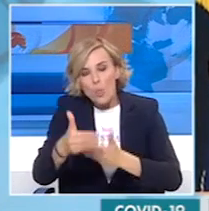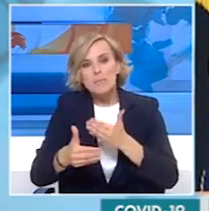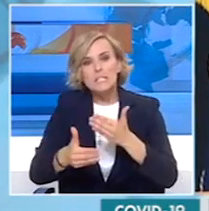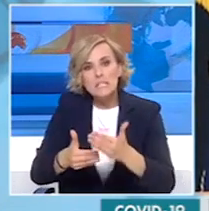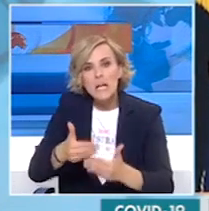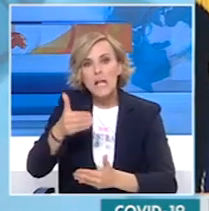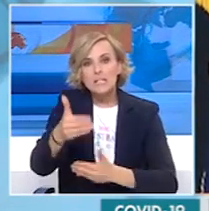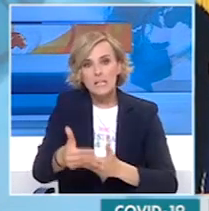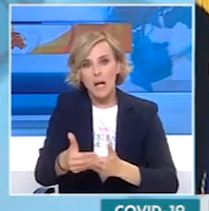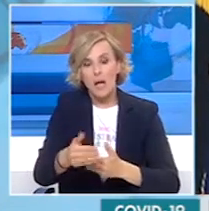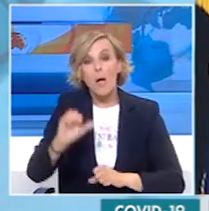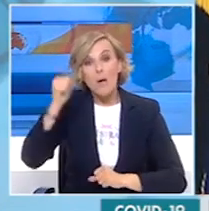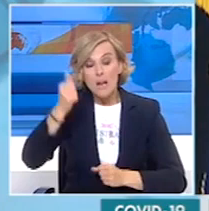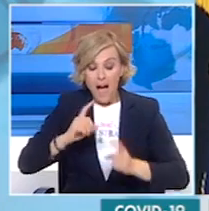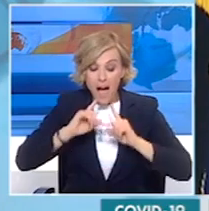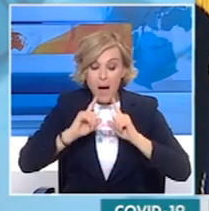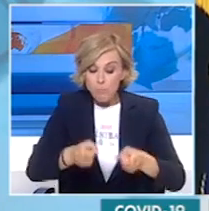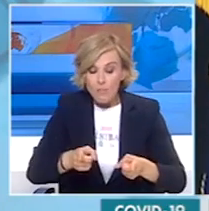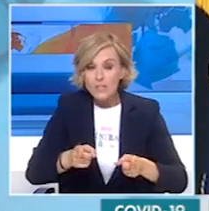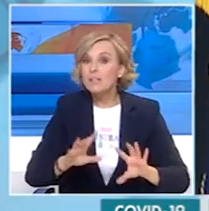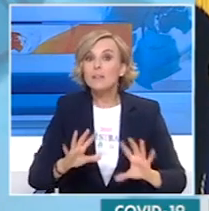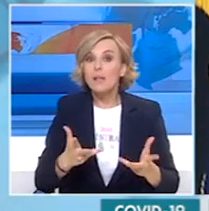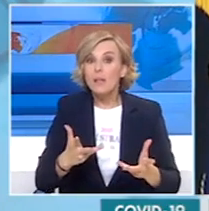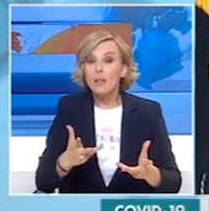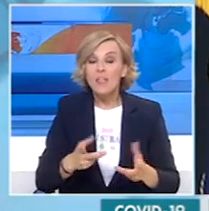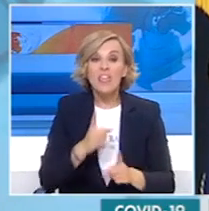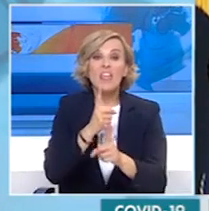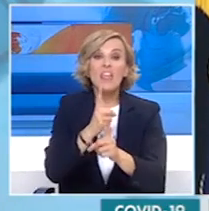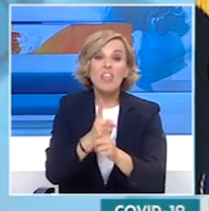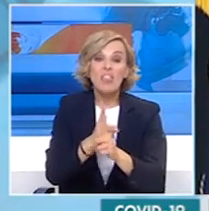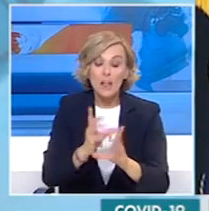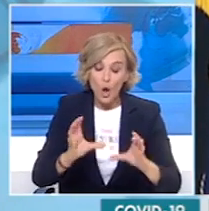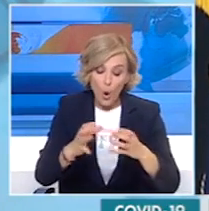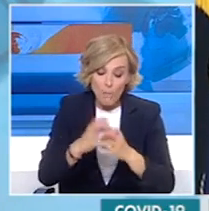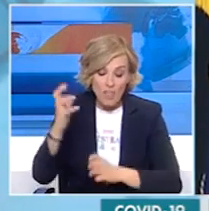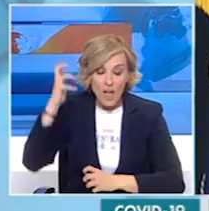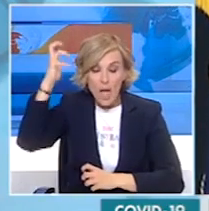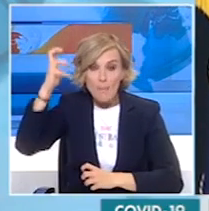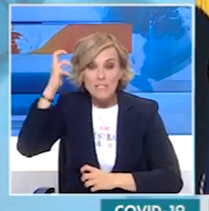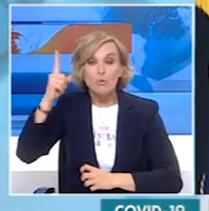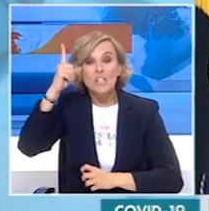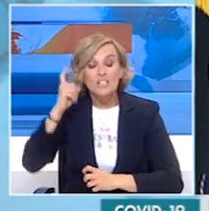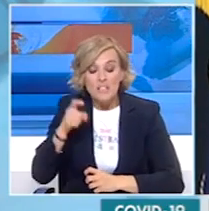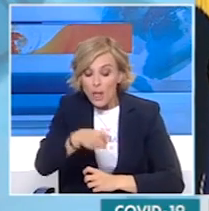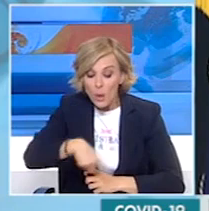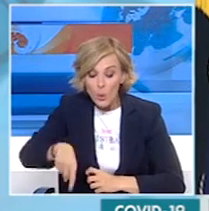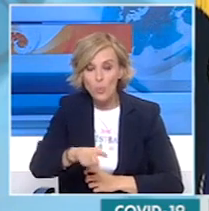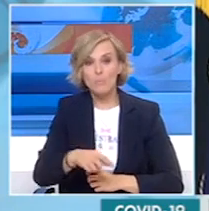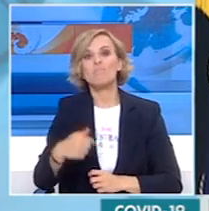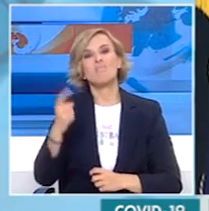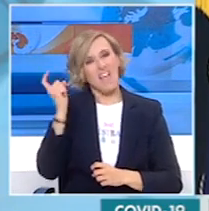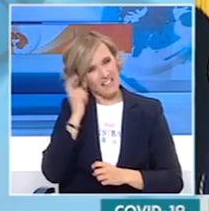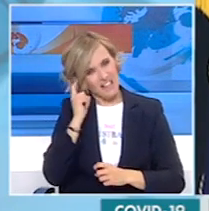στη λήψη της οποιασδήποτε απόφασης τον πρώτο λόγο έχουν ειδικοί επιστήμονες. Αντιλαμβάνομαι ότι έχουμε αρχίσει να